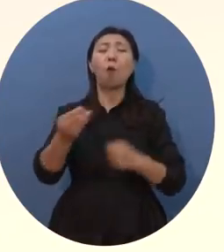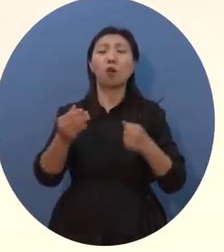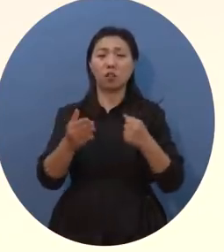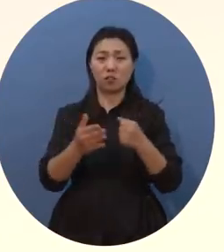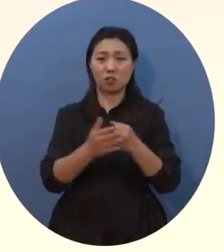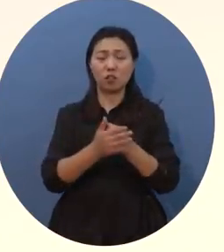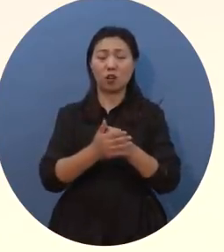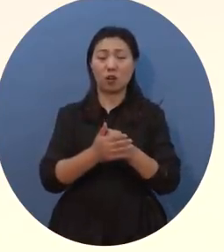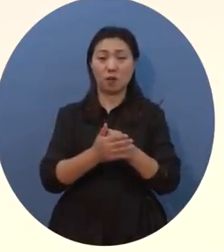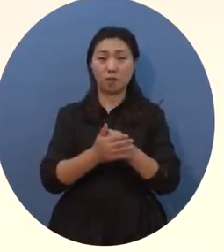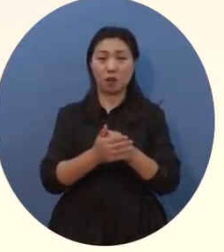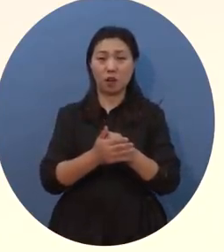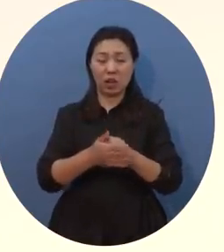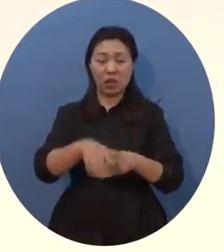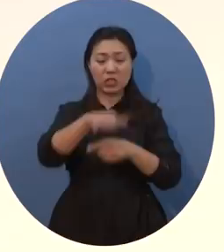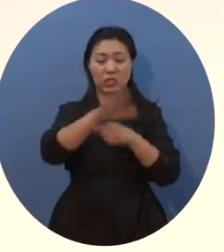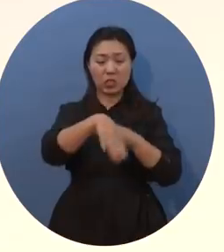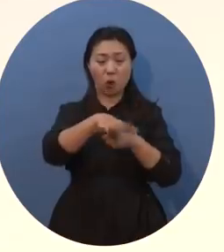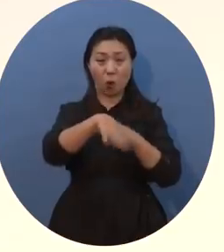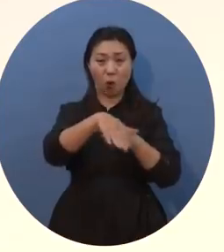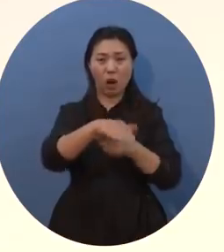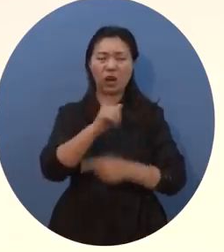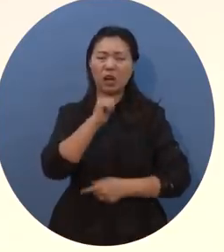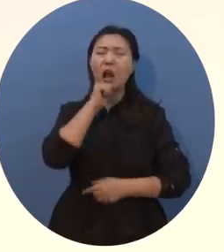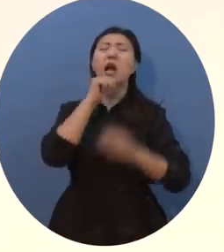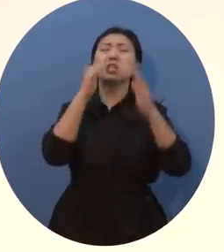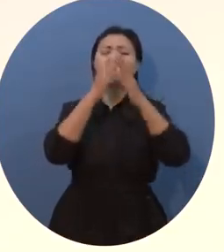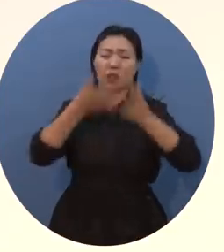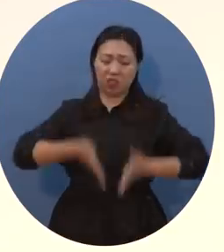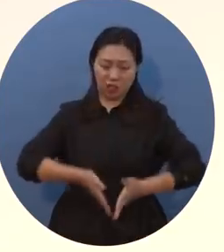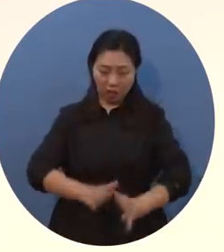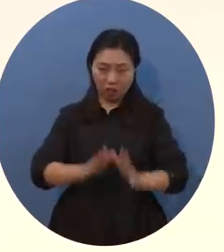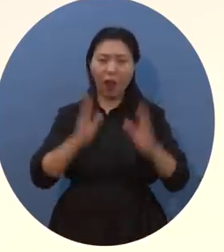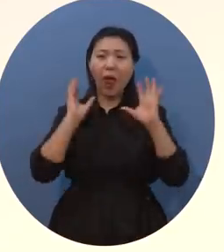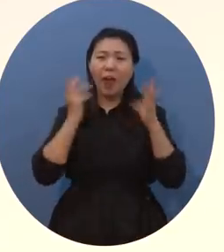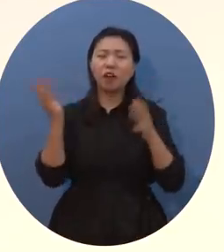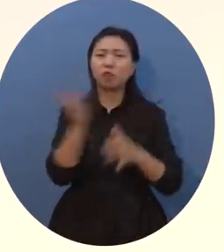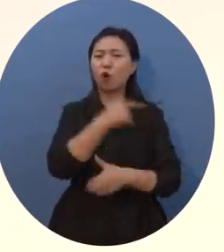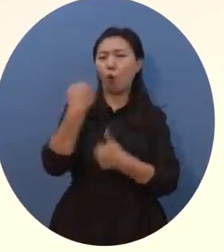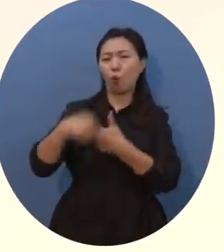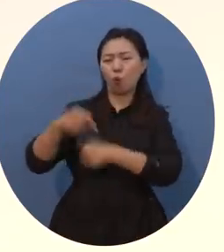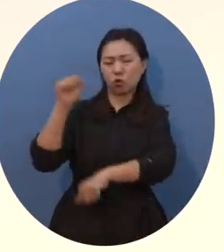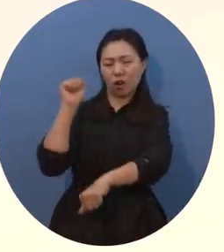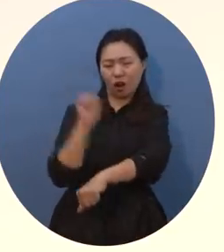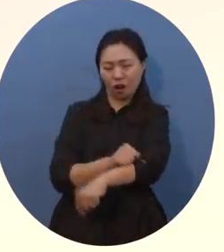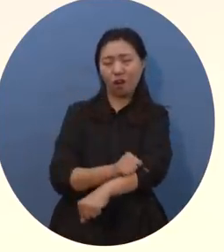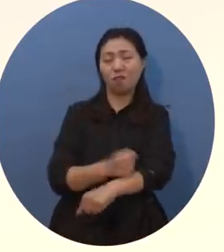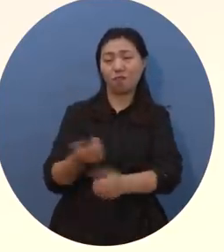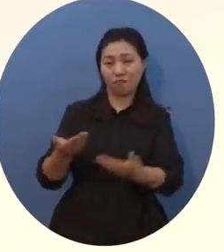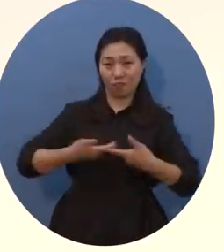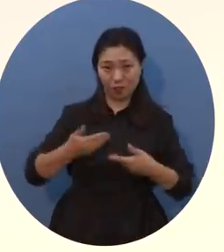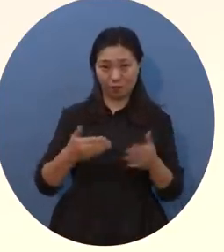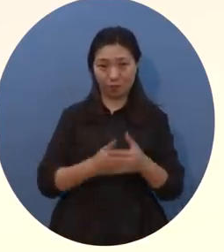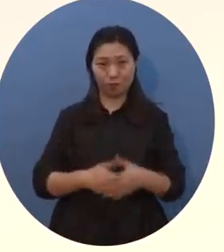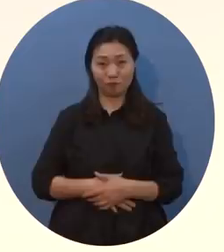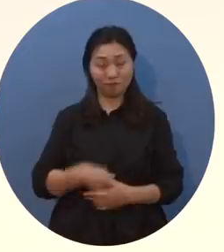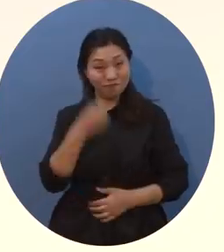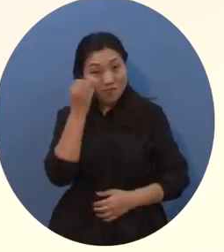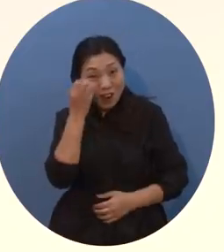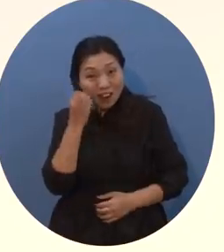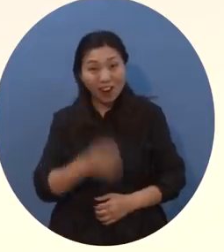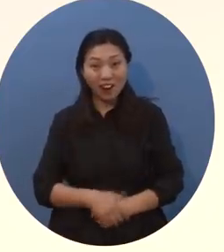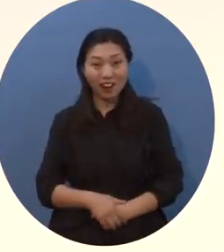생에 시골의 가난집에 태어나서 조기 교육을 잘 받았다. 좀